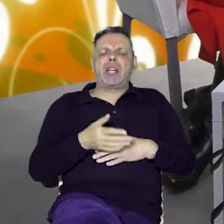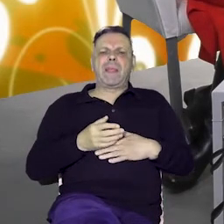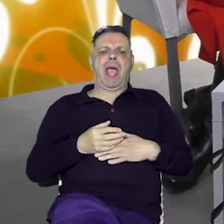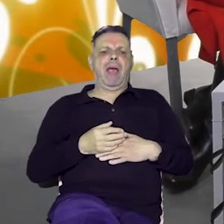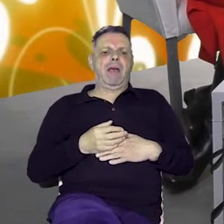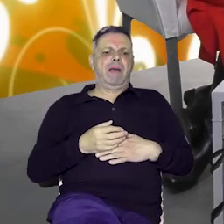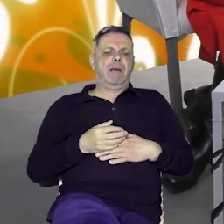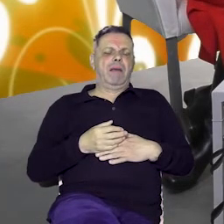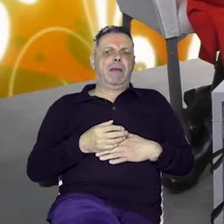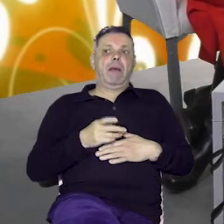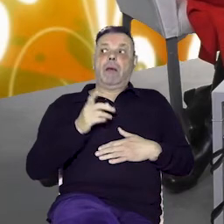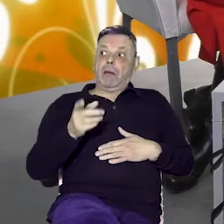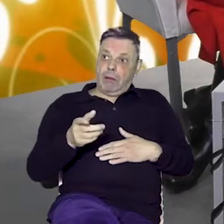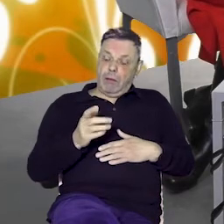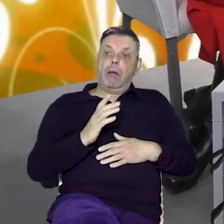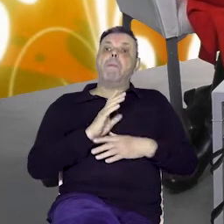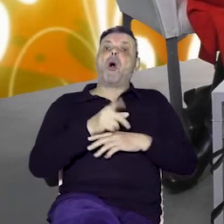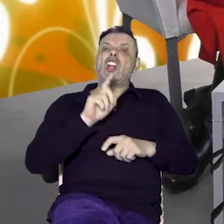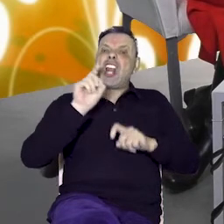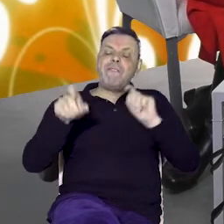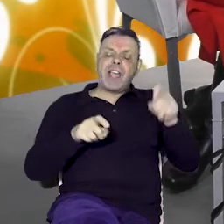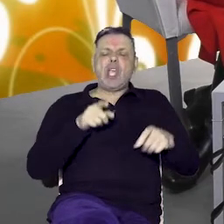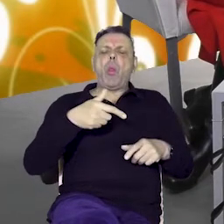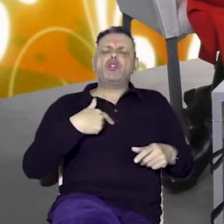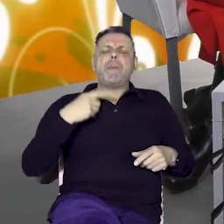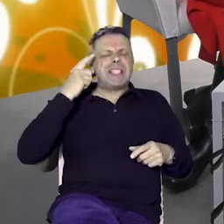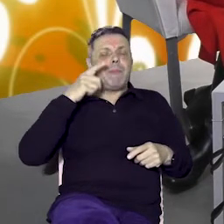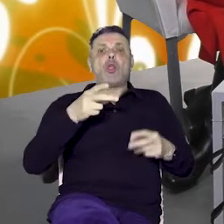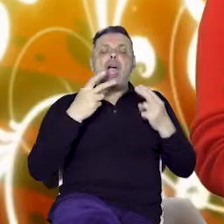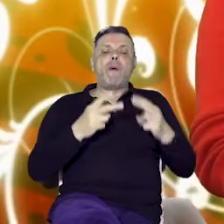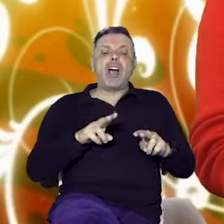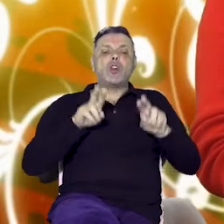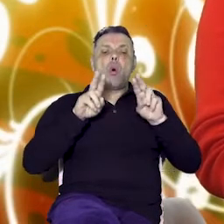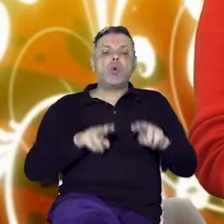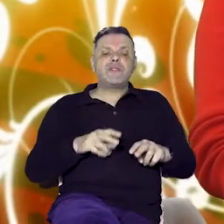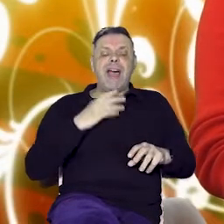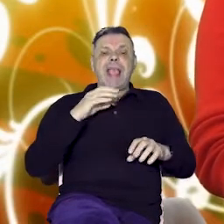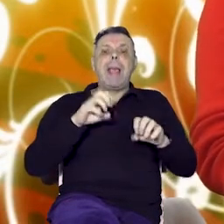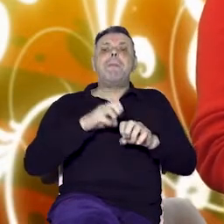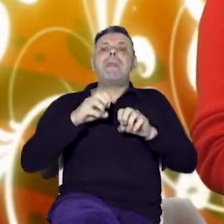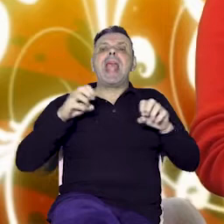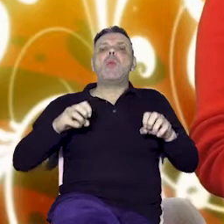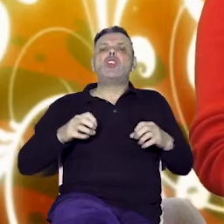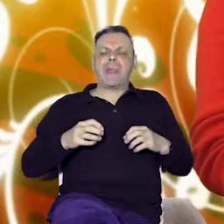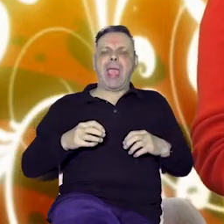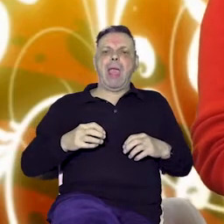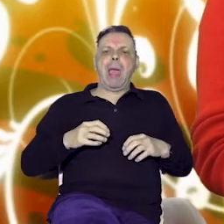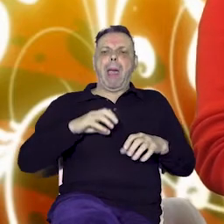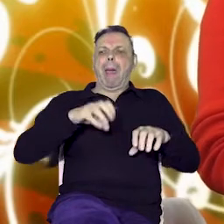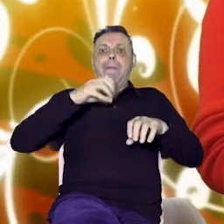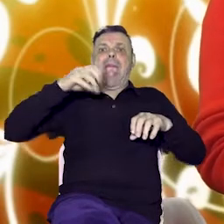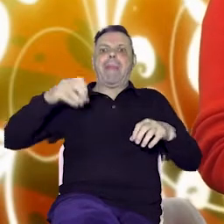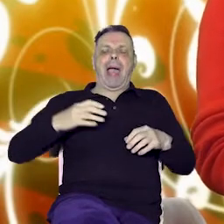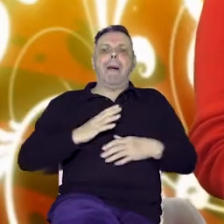mokračne infekcije. No ono što je nama u nefrologiji jako važno, a to je u stvari pjenušanje mokraće. Naravno, ako vi